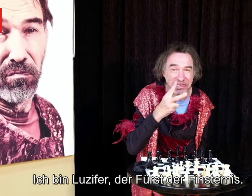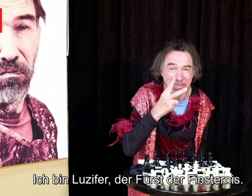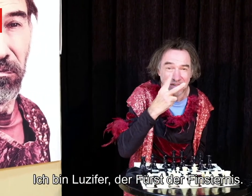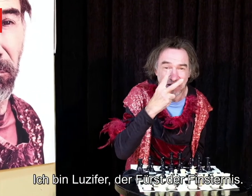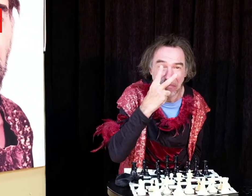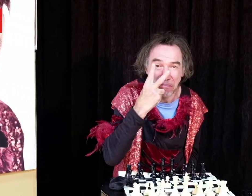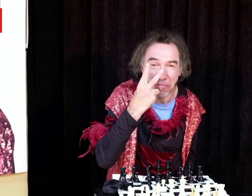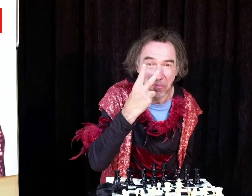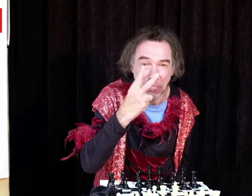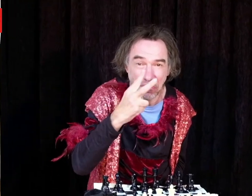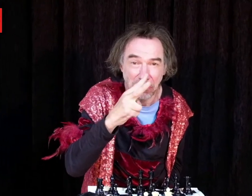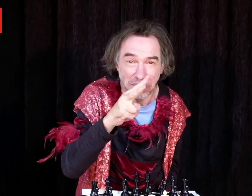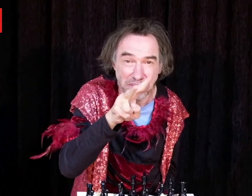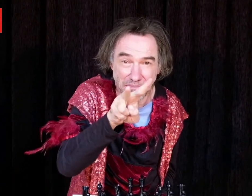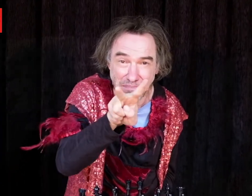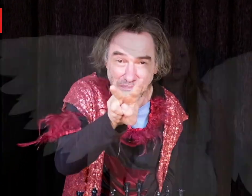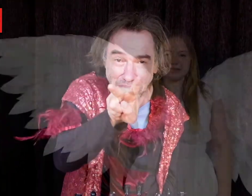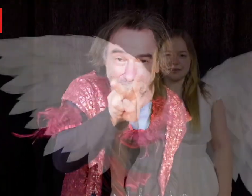Finsternis.